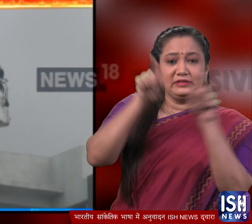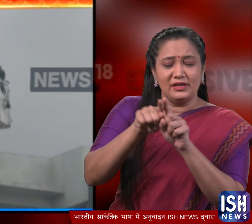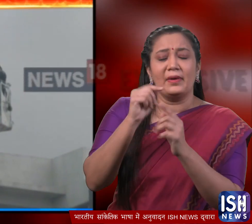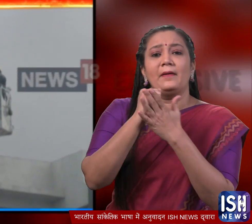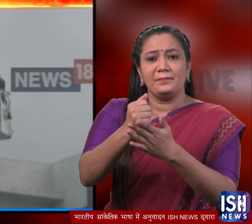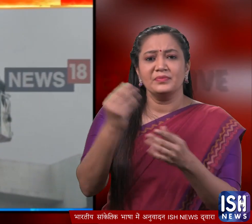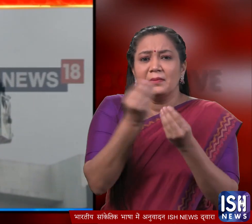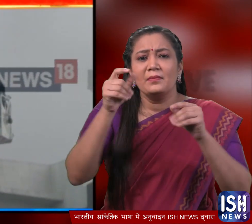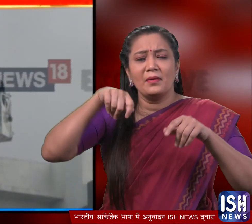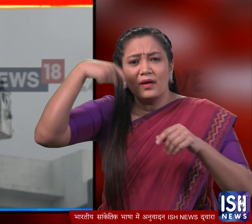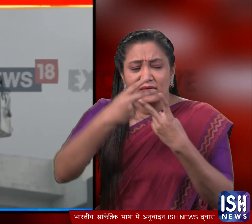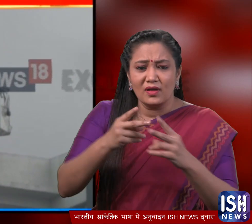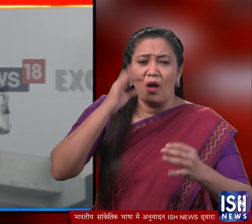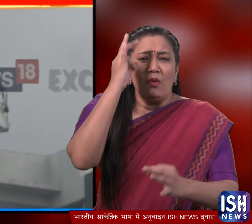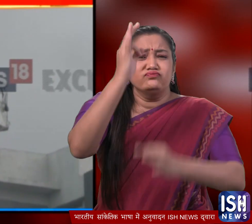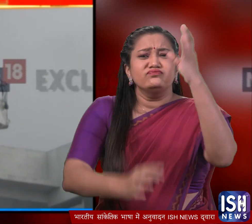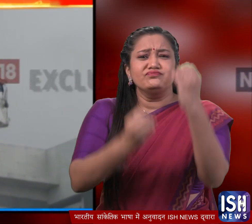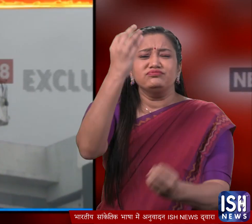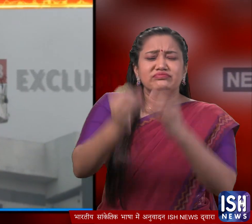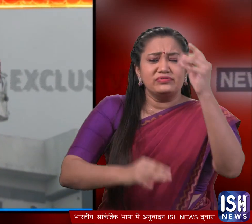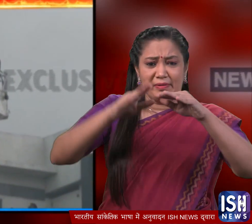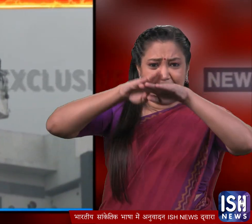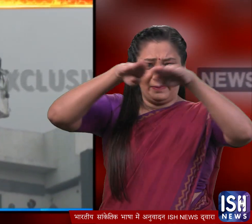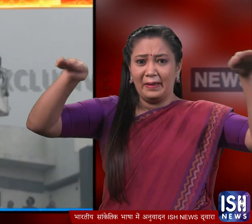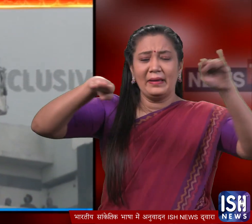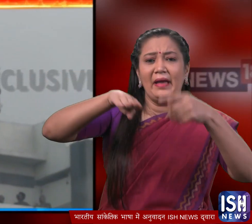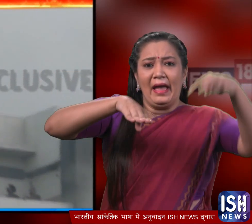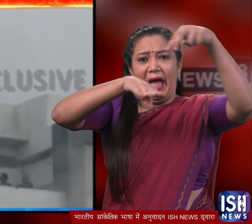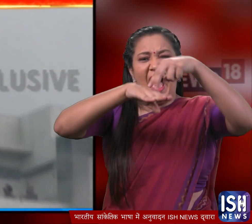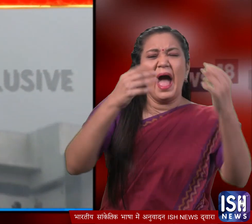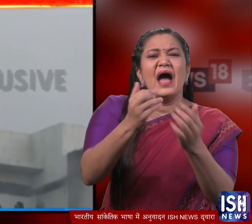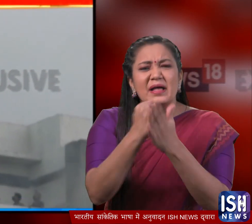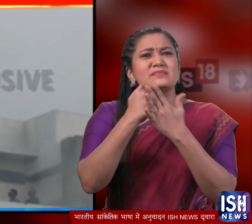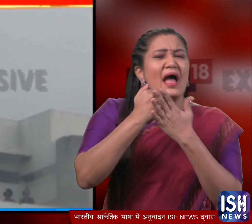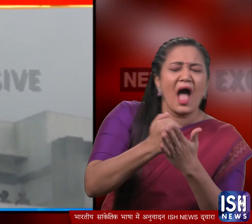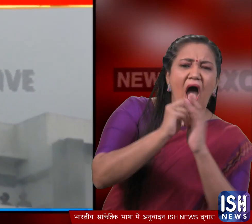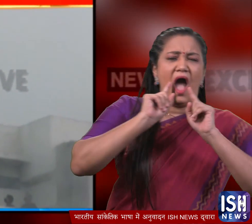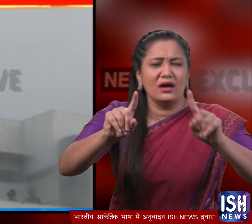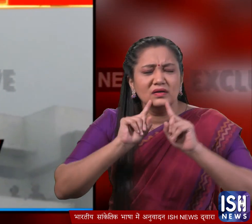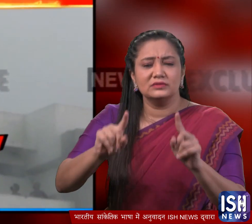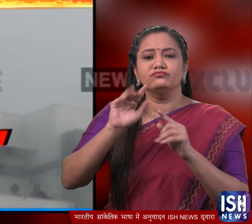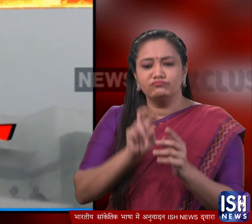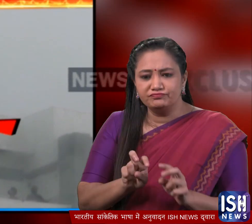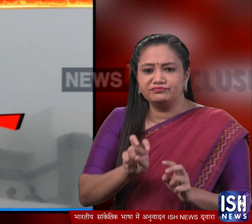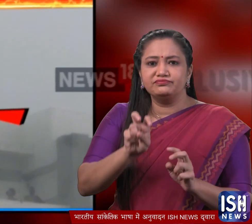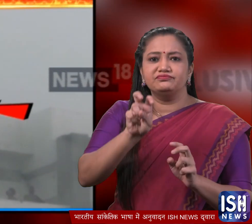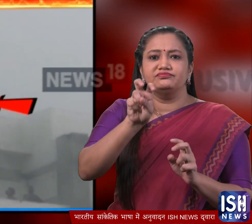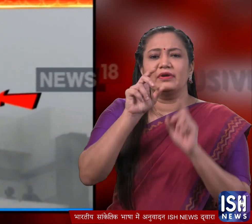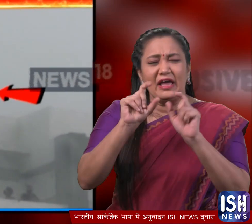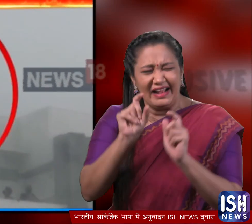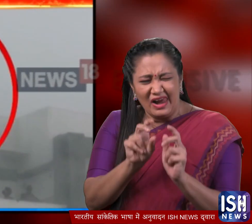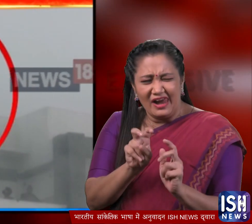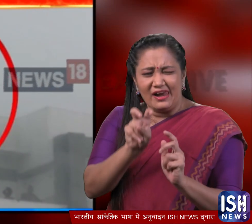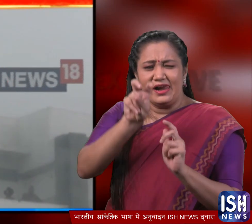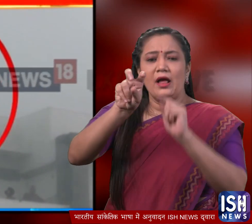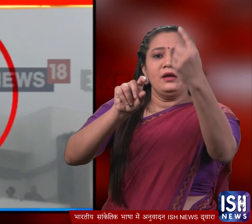सामने आई एक तस्वीर में कुछ लोग धधकती फैक्ट्री की छत से मदद मांगते दिखे। इसके बाद सावधानी बरतते हुए उन लोगों तक हाइड्रोलिक लिफ्ट पहुंचाई